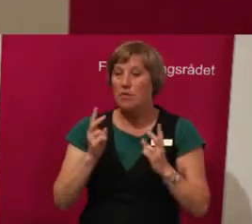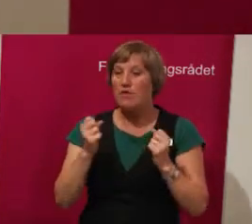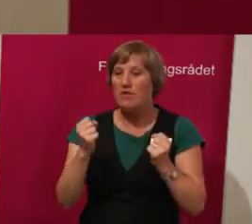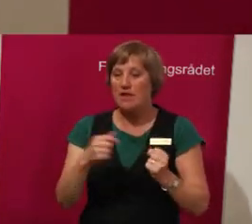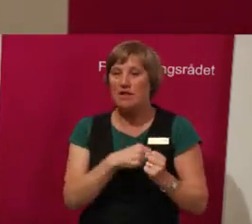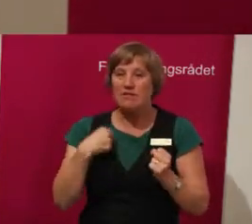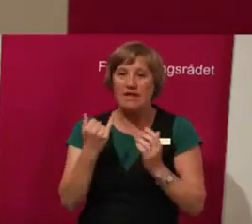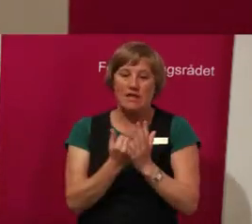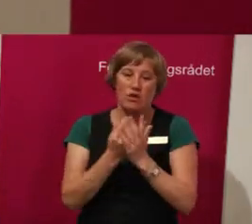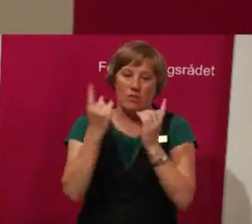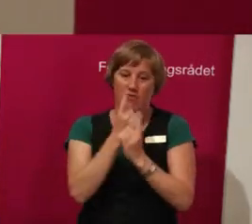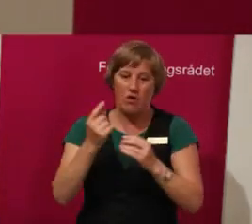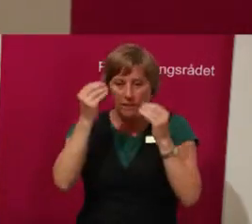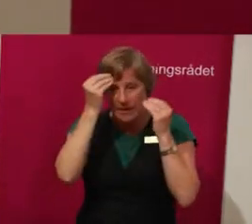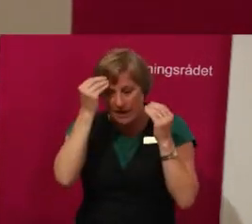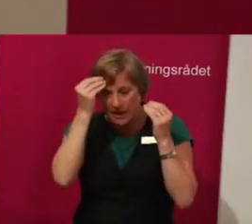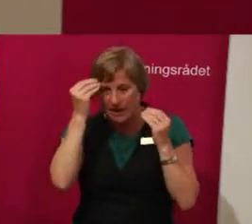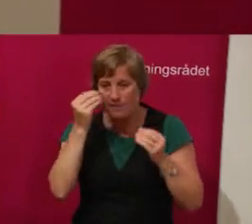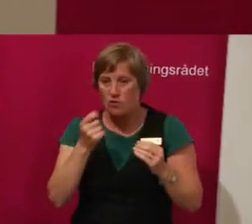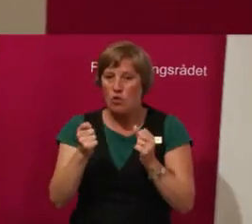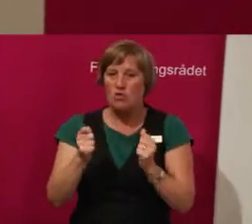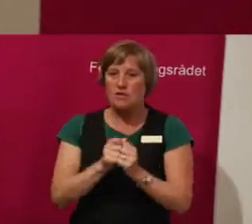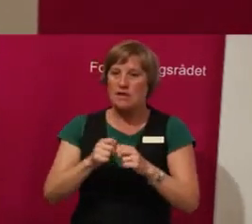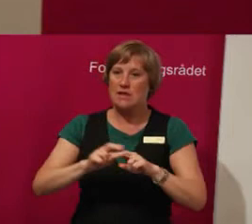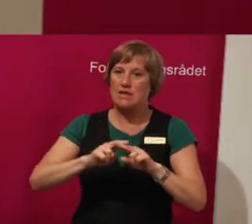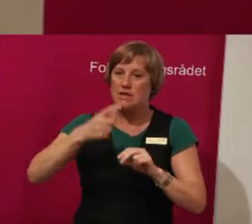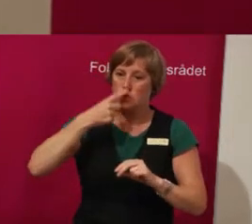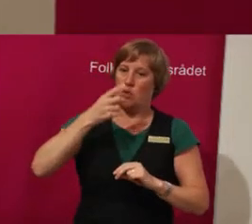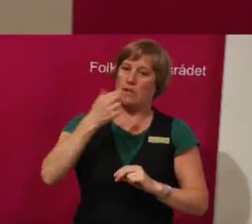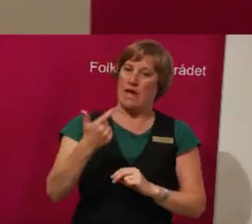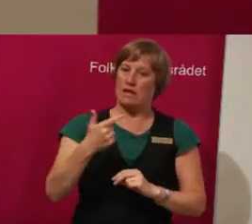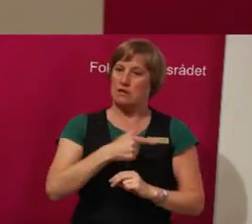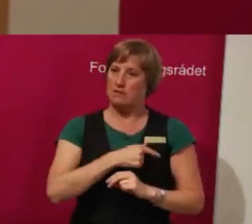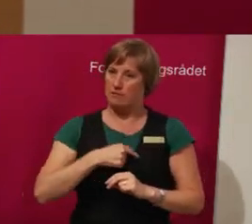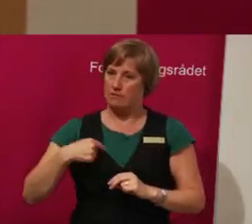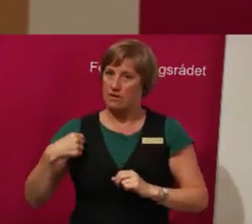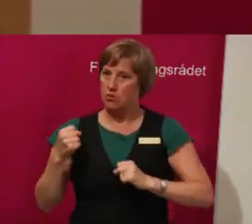inom folkbildningen på något sätt är lite stolta, reser oss upp lite grann. När du